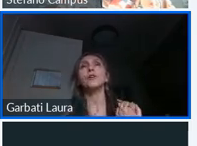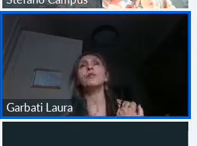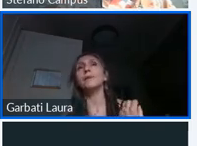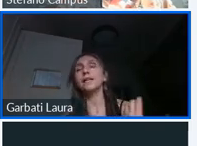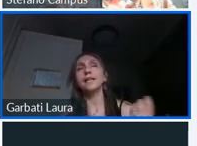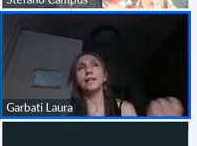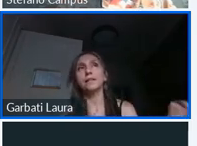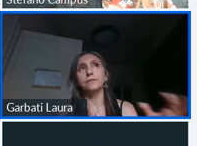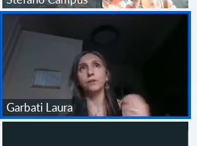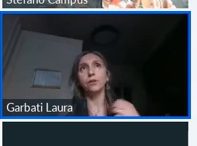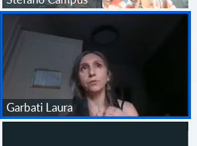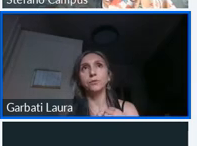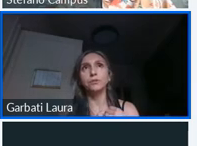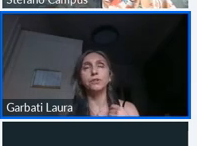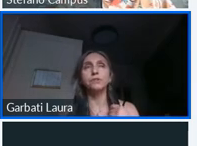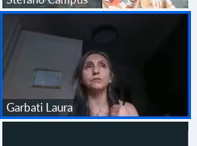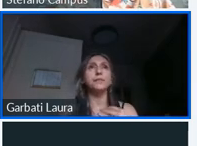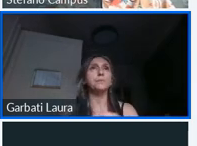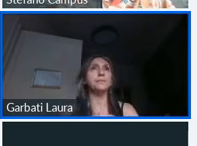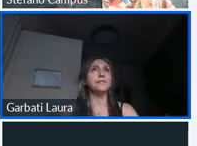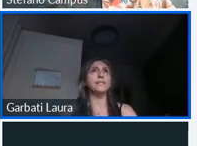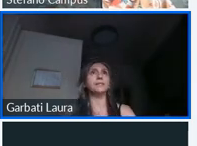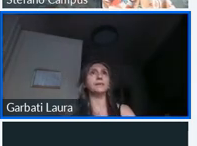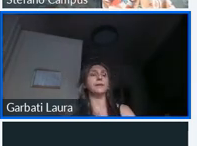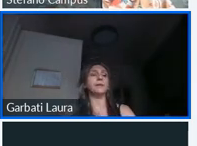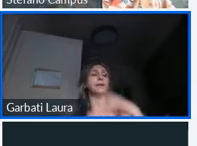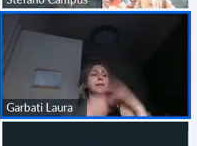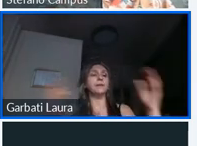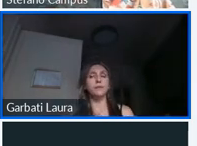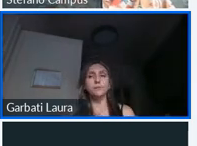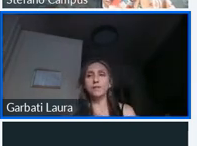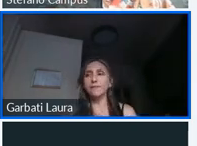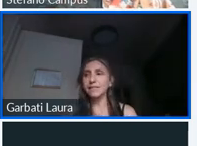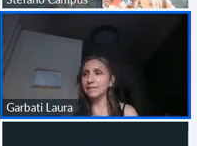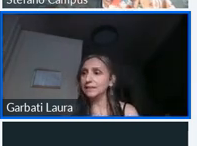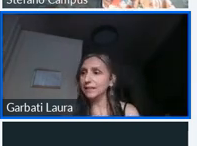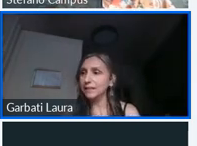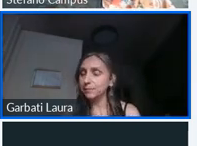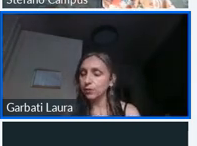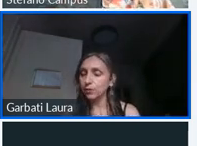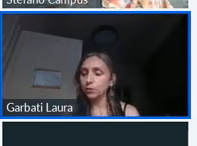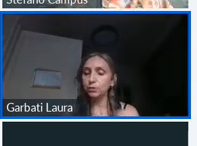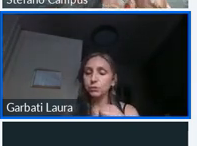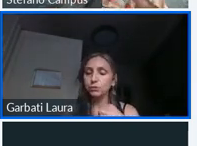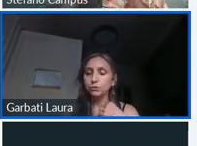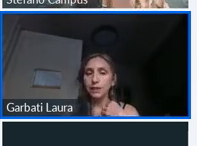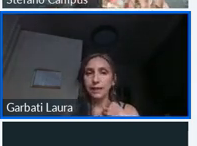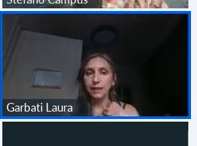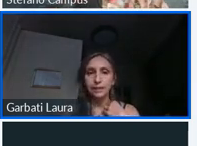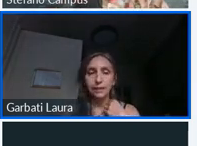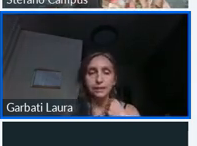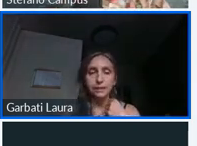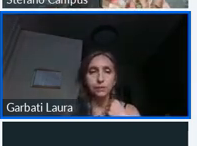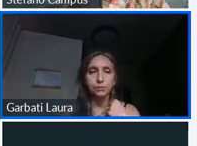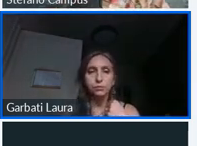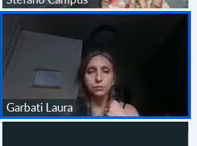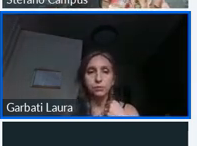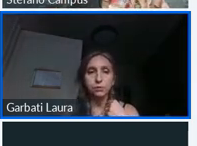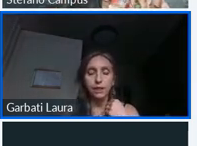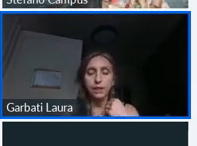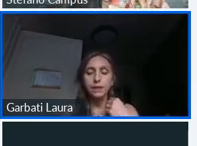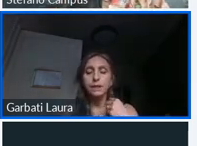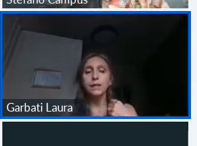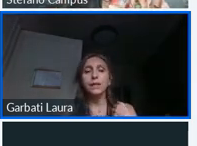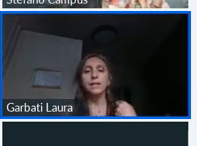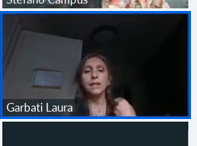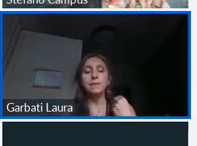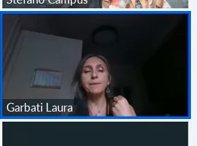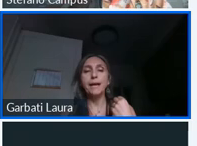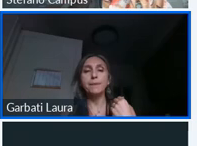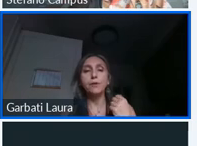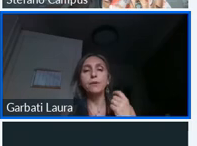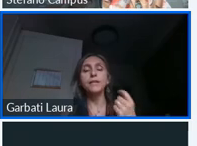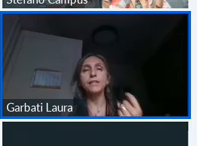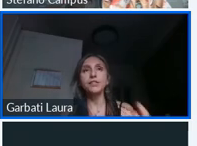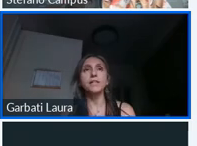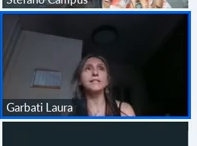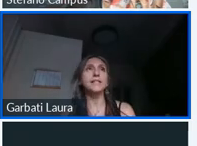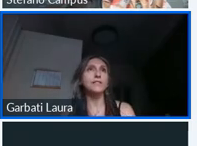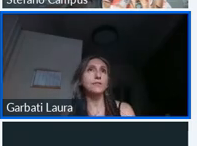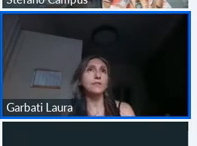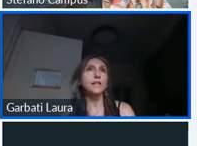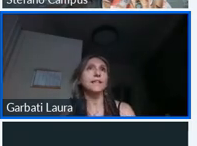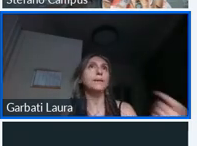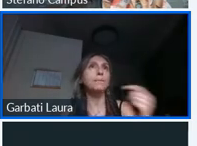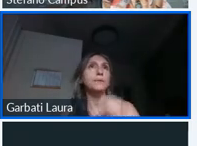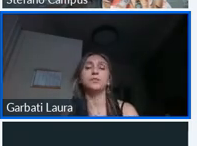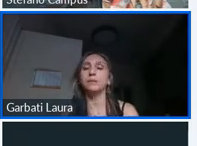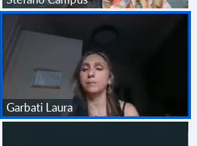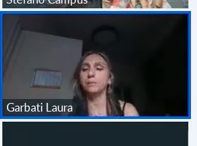licenze come le Creative Commons, che sono state pensate per una vastità di prodotti tutelati dal diritto d'autore, e abbiamo